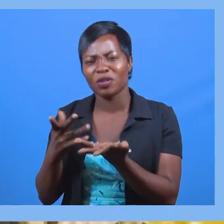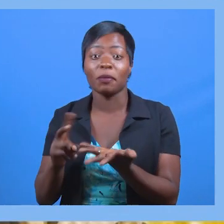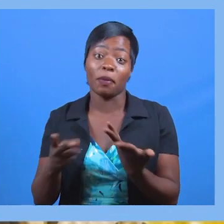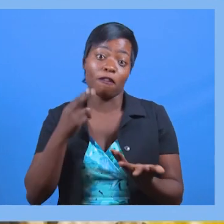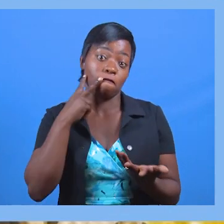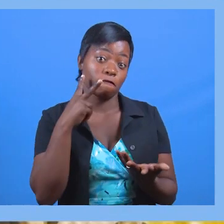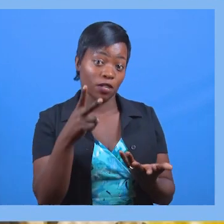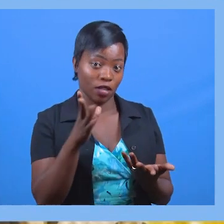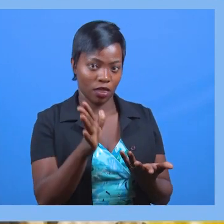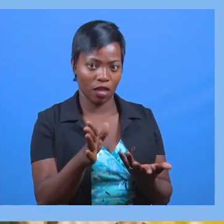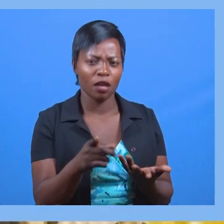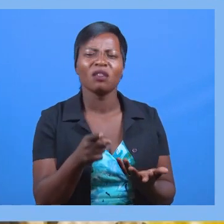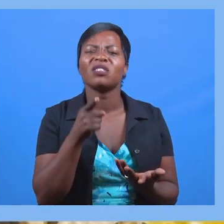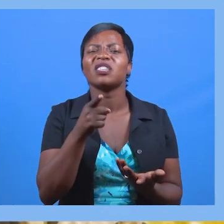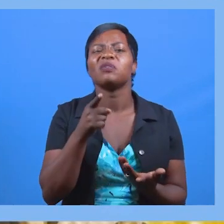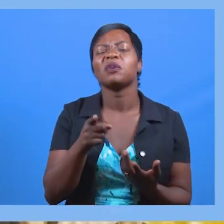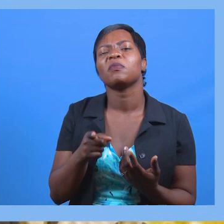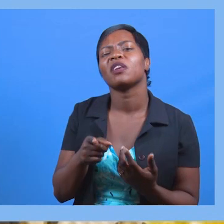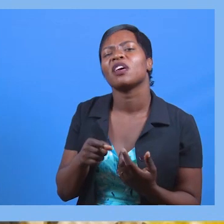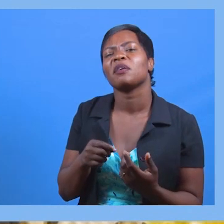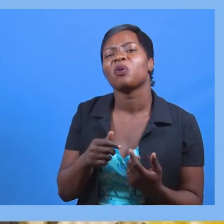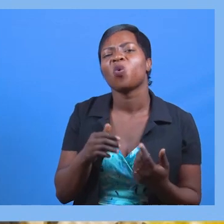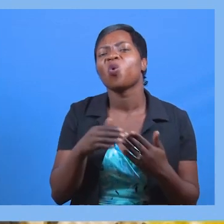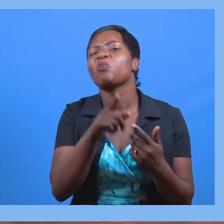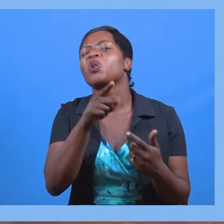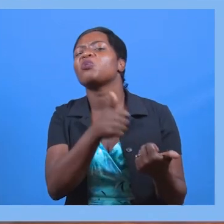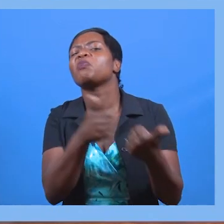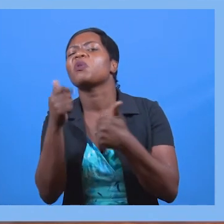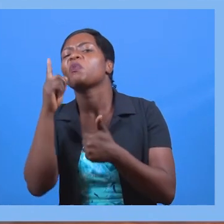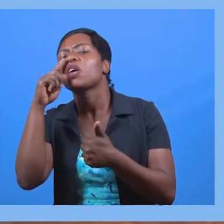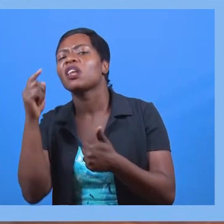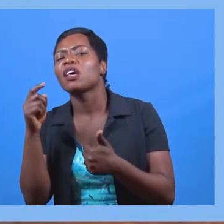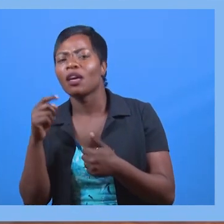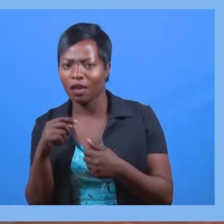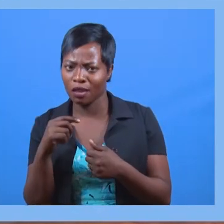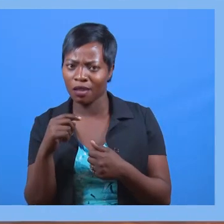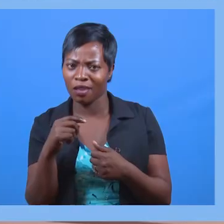vasvika tovabvunza kuti asi munoenda rini, munosimuka rini?